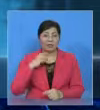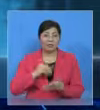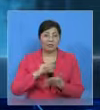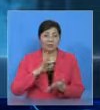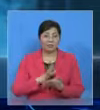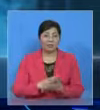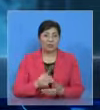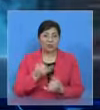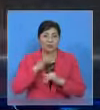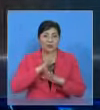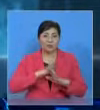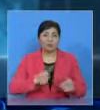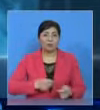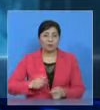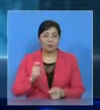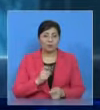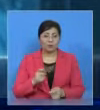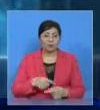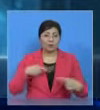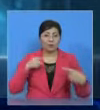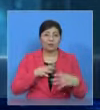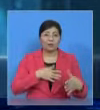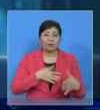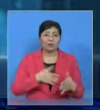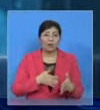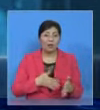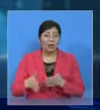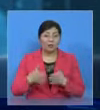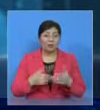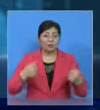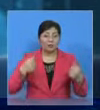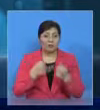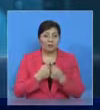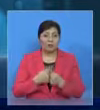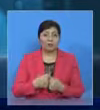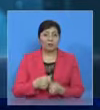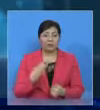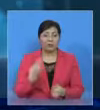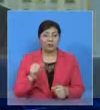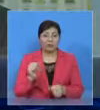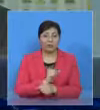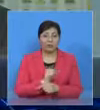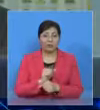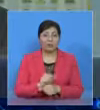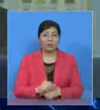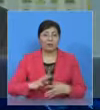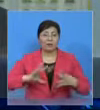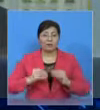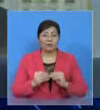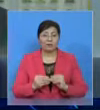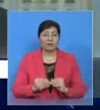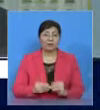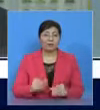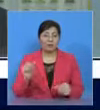справившись с управлением, выехал на встречку, где столкнулся с легковушками марок «Лада Приора» и «Опель Вектра». В результате